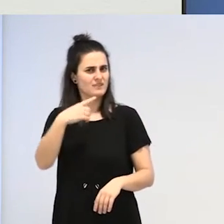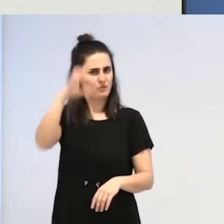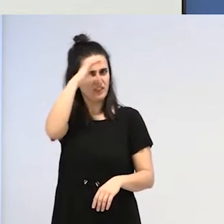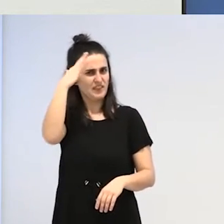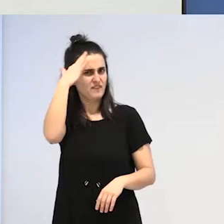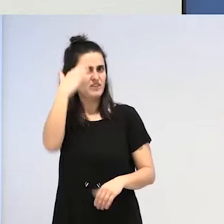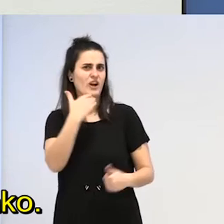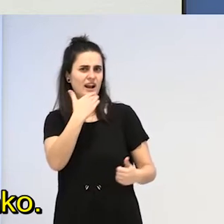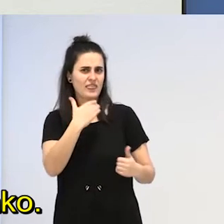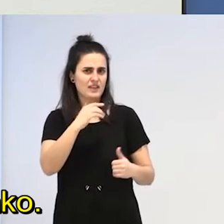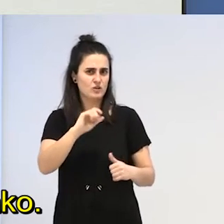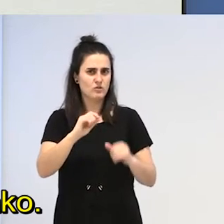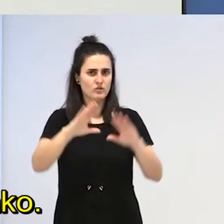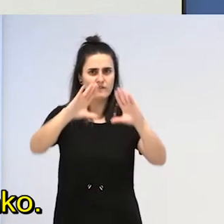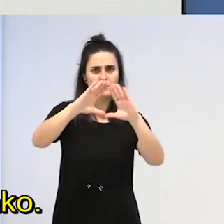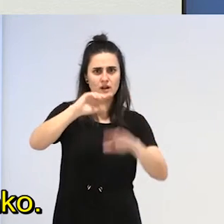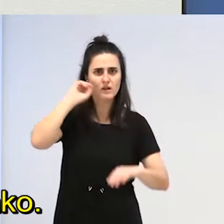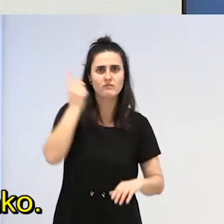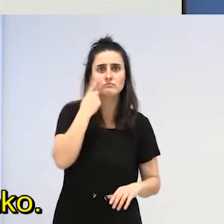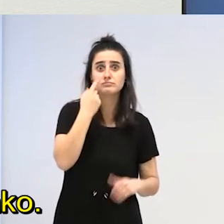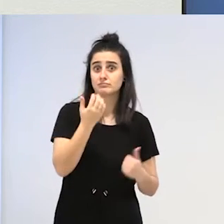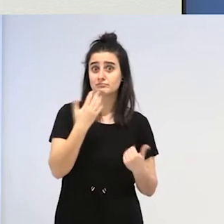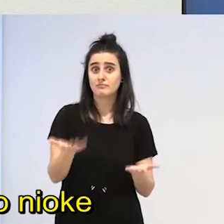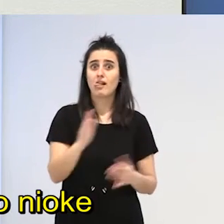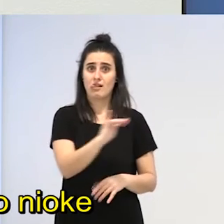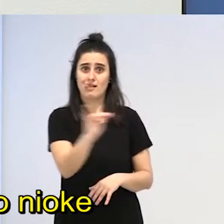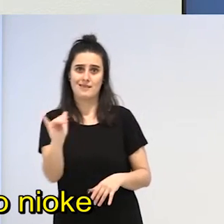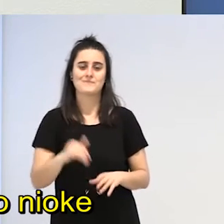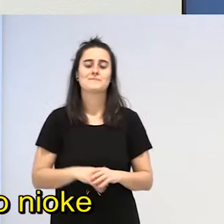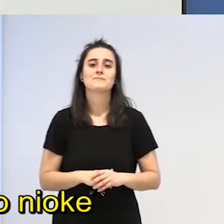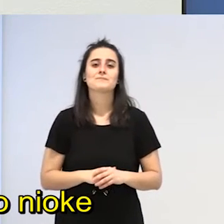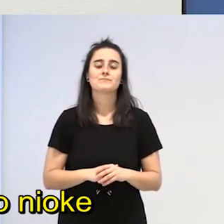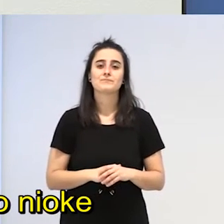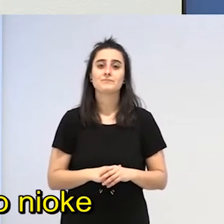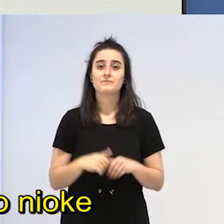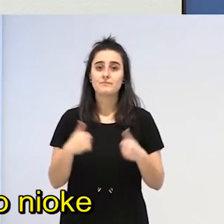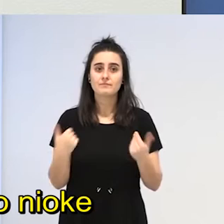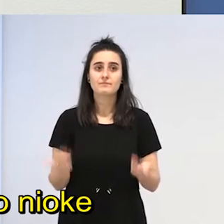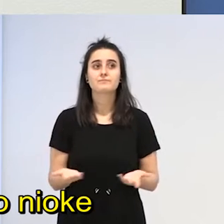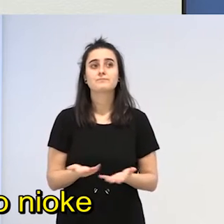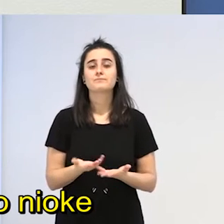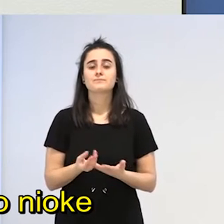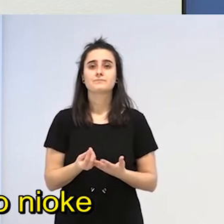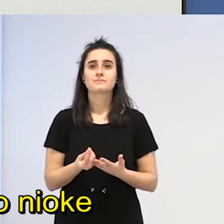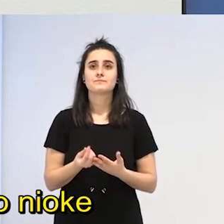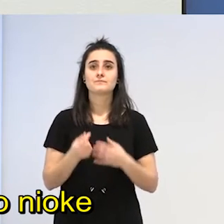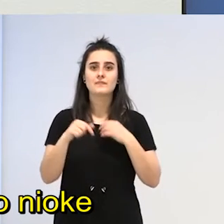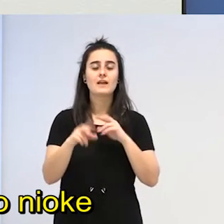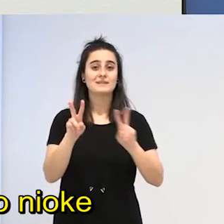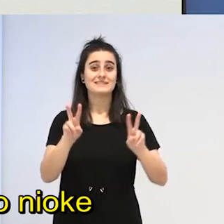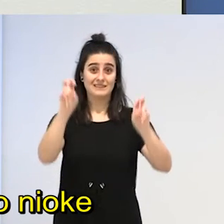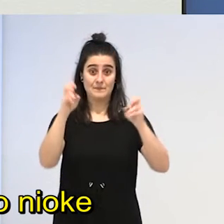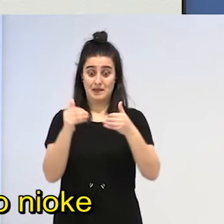da, Donna Haraway esate baterako. Eta orduan, bueno, ba, pixkat, gaian